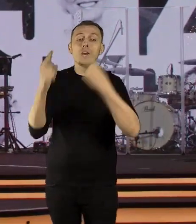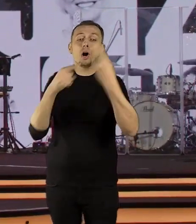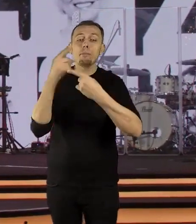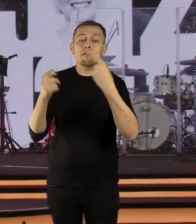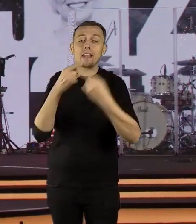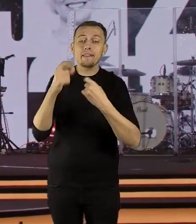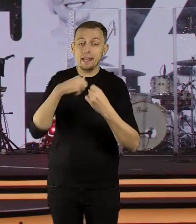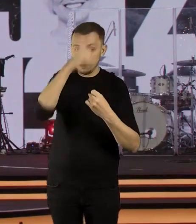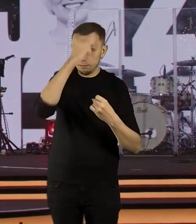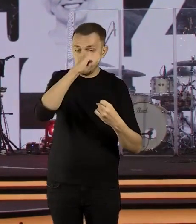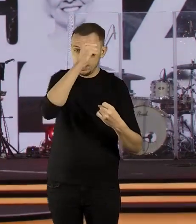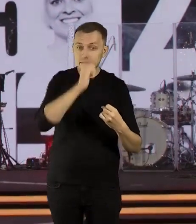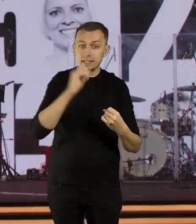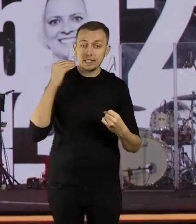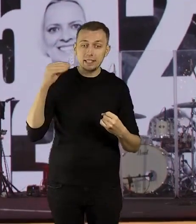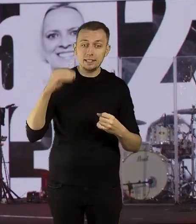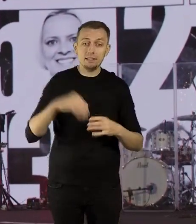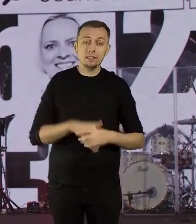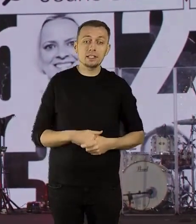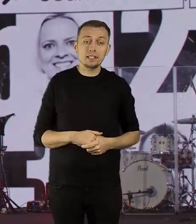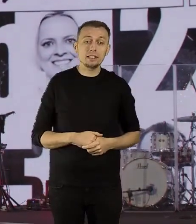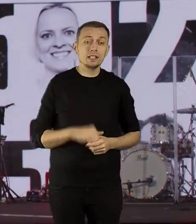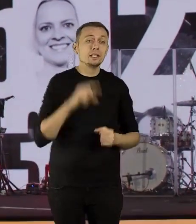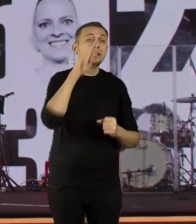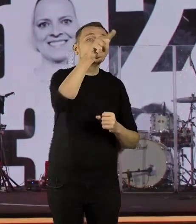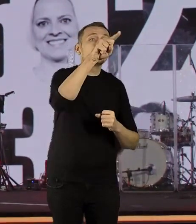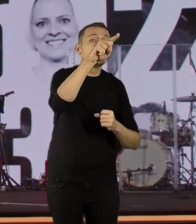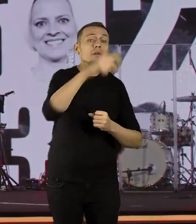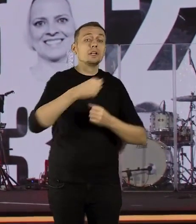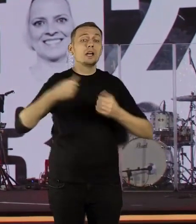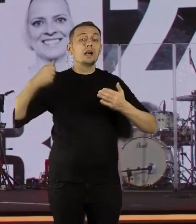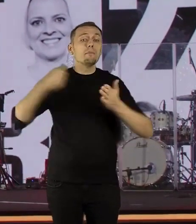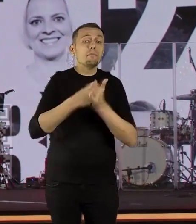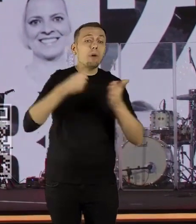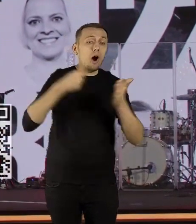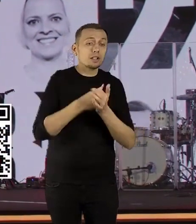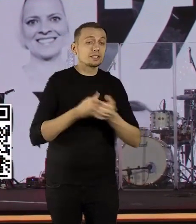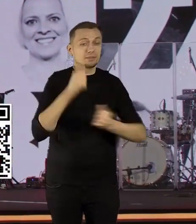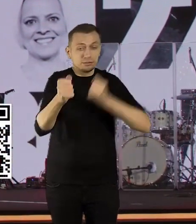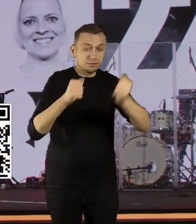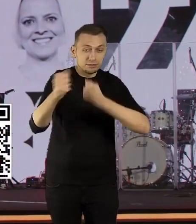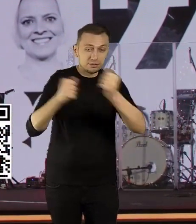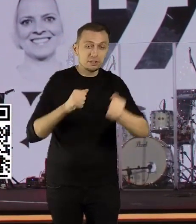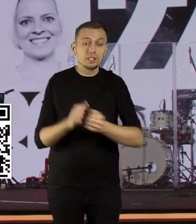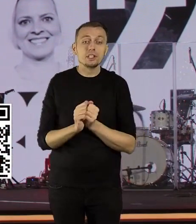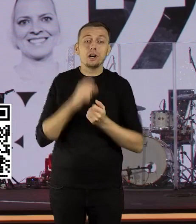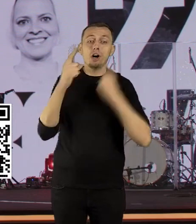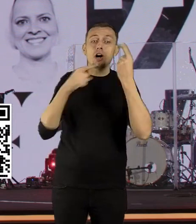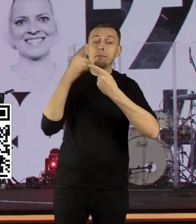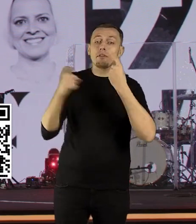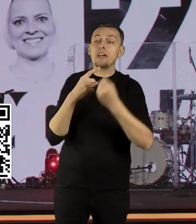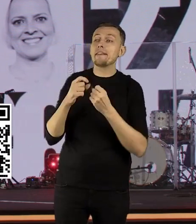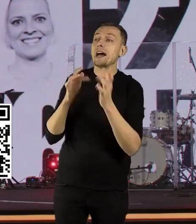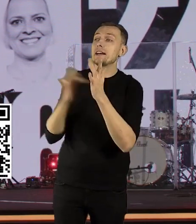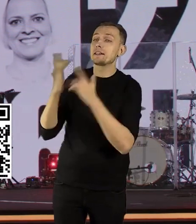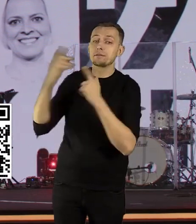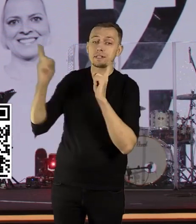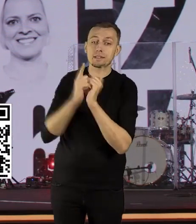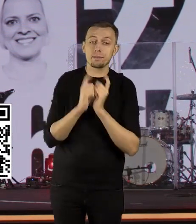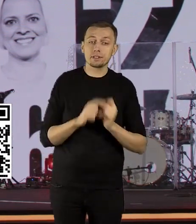Najlepszy pas, spotkał Chrystusa. Tamten gostek ze wsi, z Gąsocina, spotkał Chrystusa.